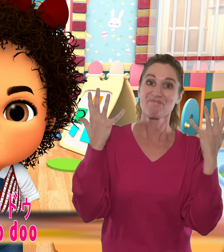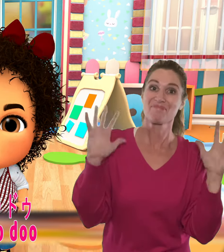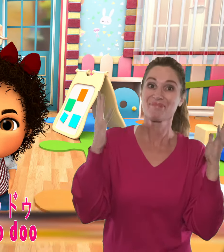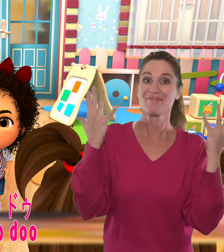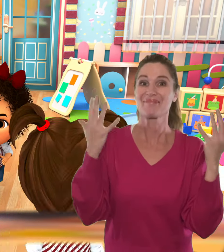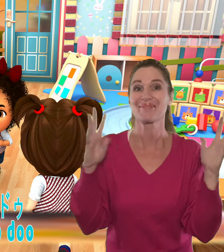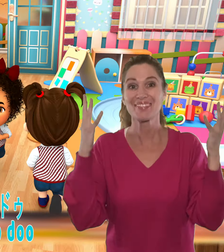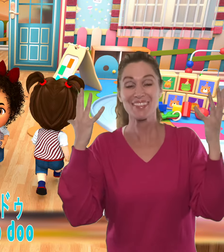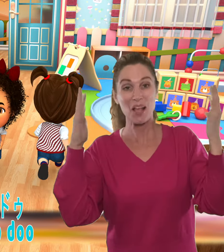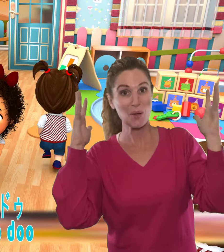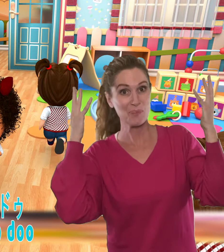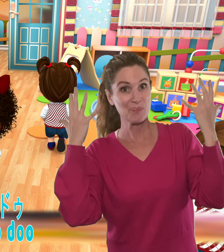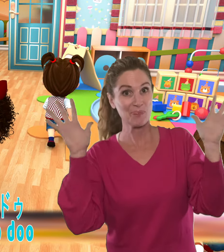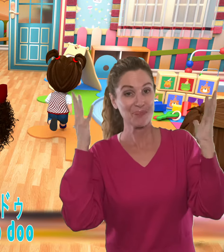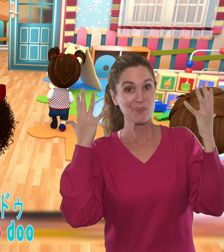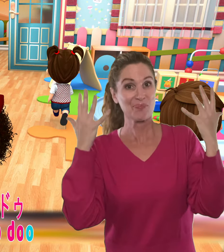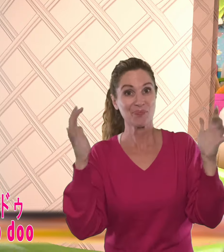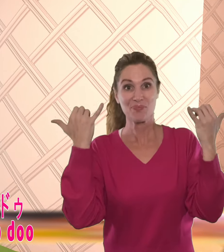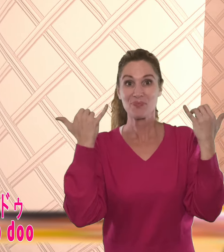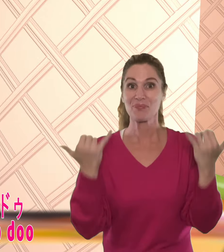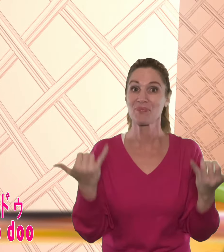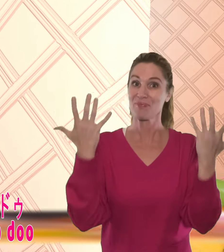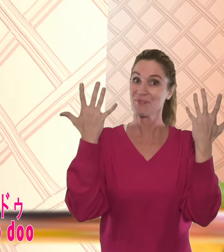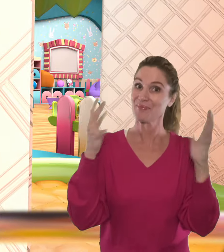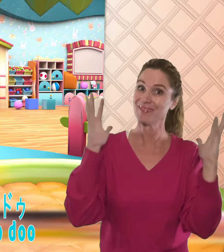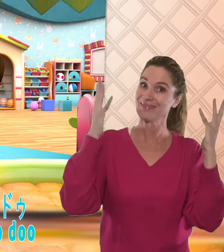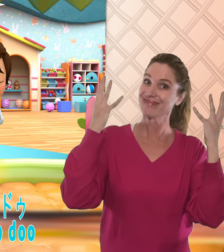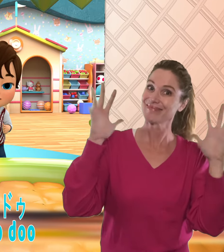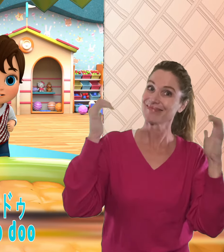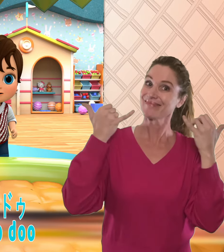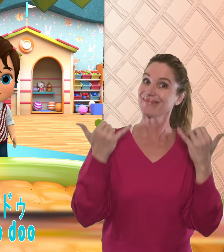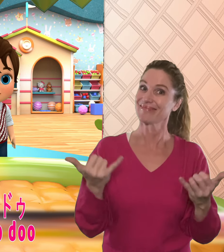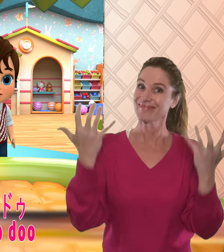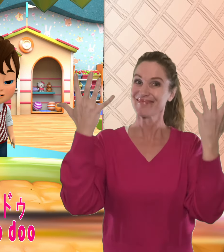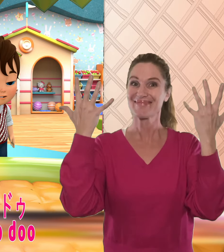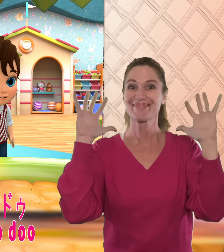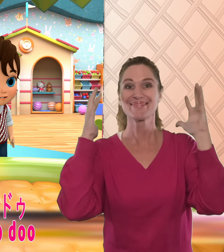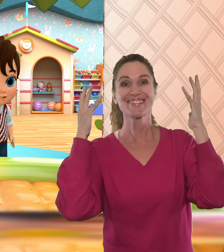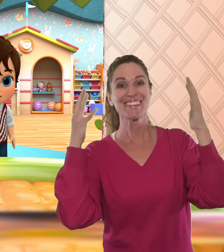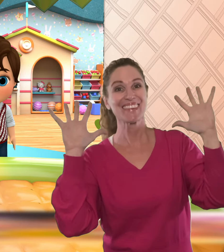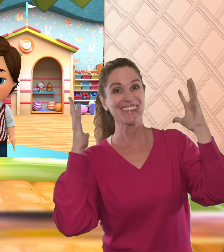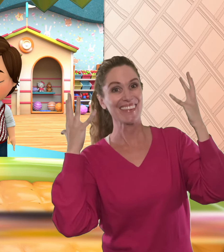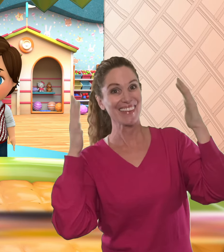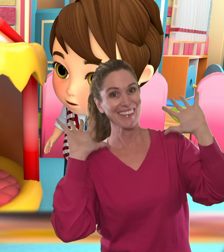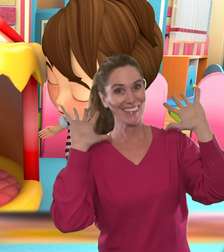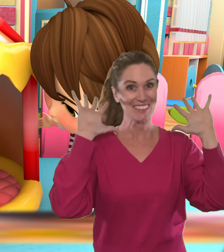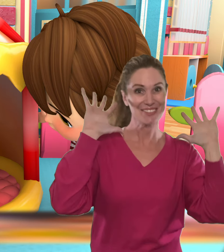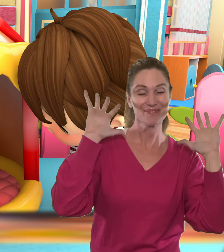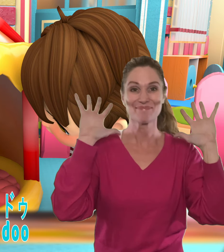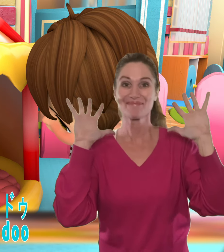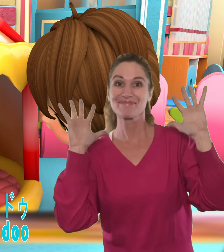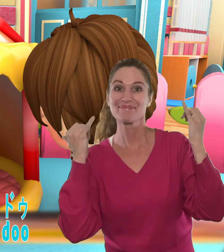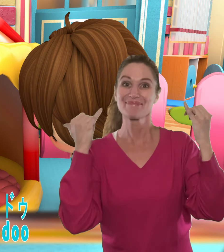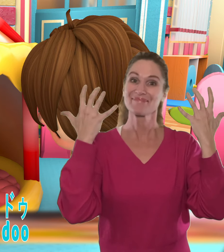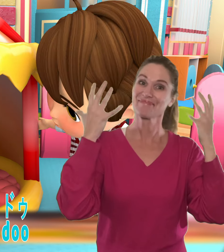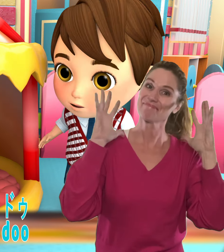嬉しい楽しいおろ終わり